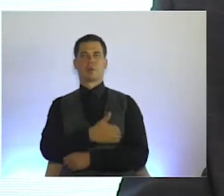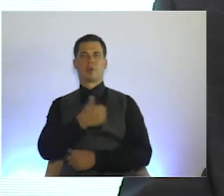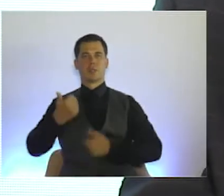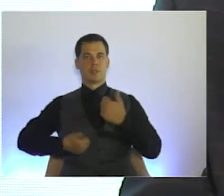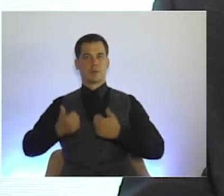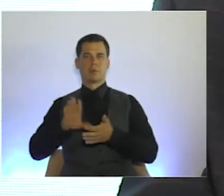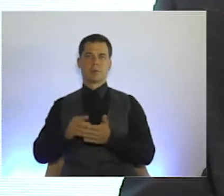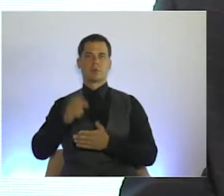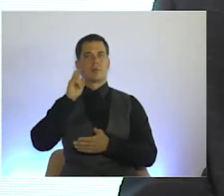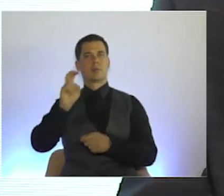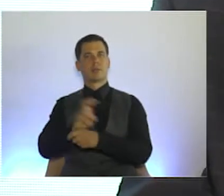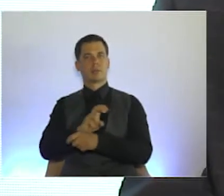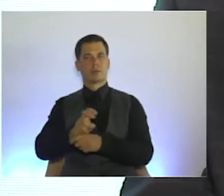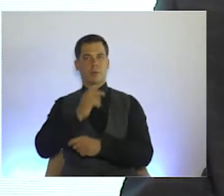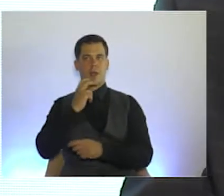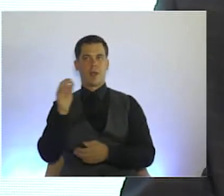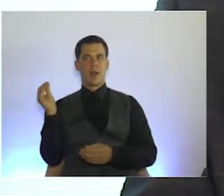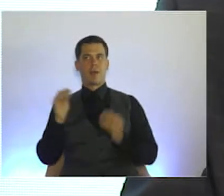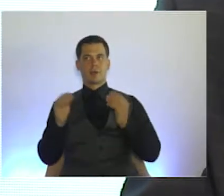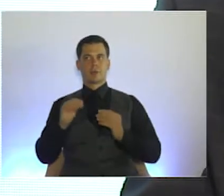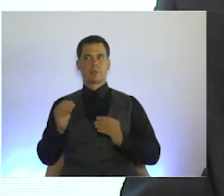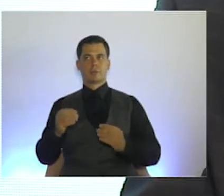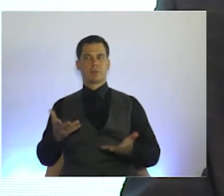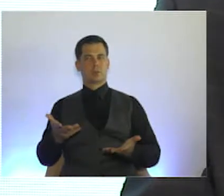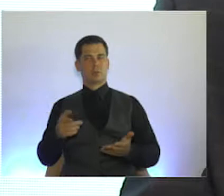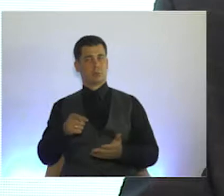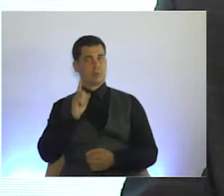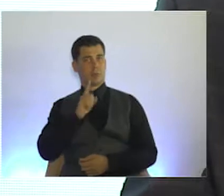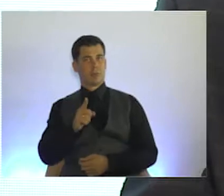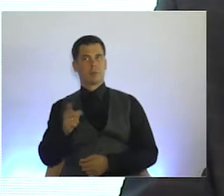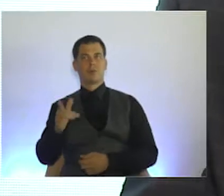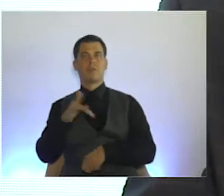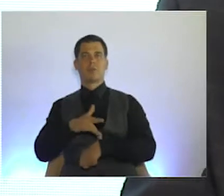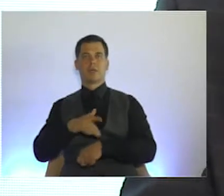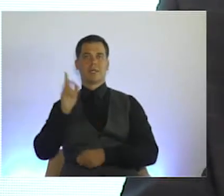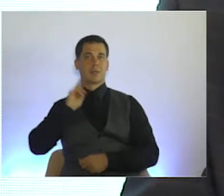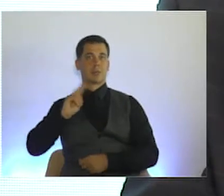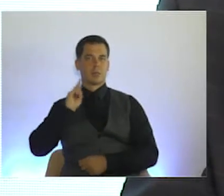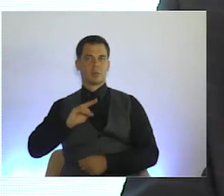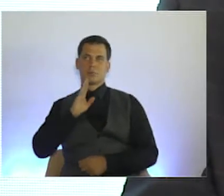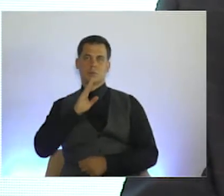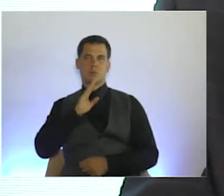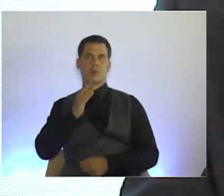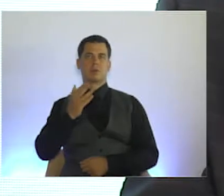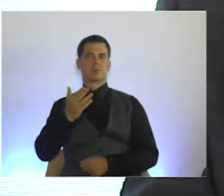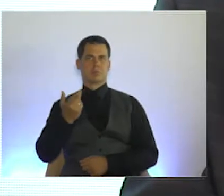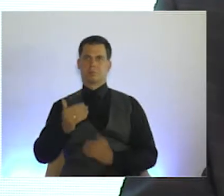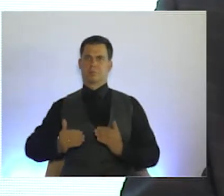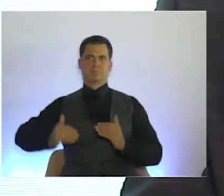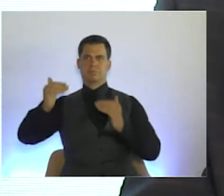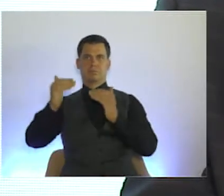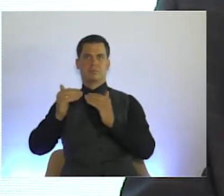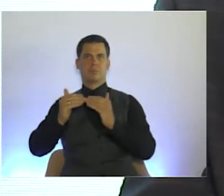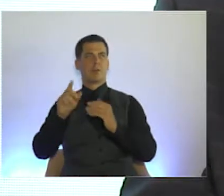do technikum elektronicznego, tak naprawdę wynik gimnazjalny trzeba mieć na poziomie wcale nie gorszym niż